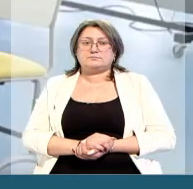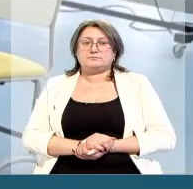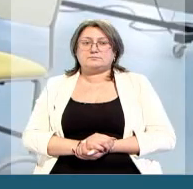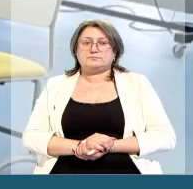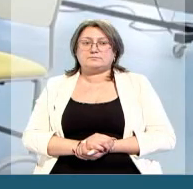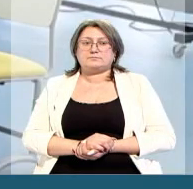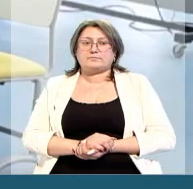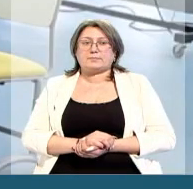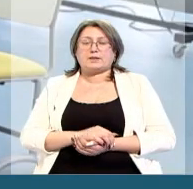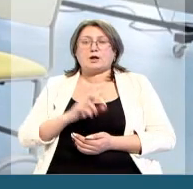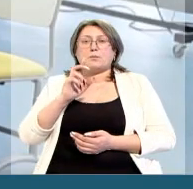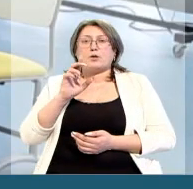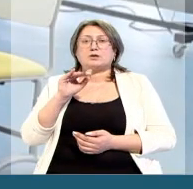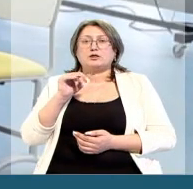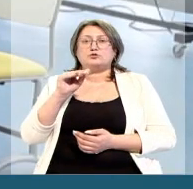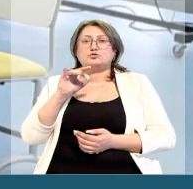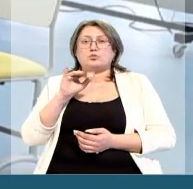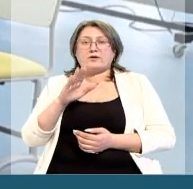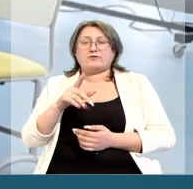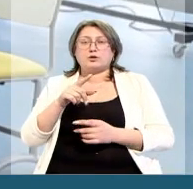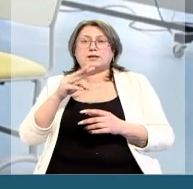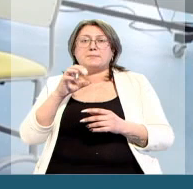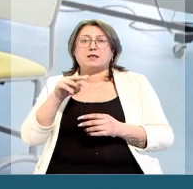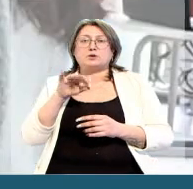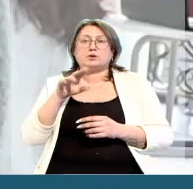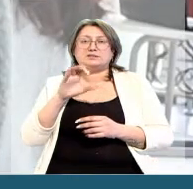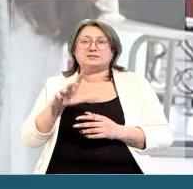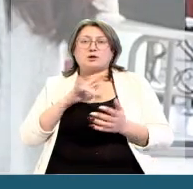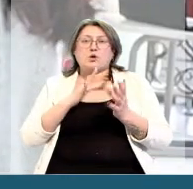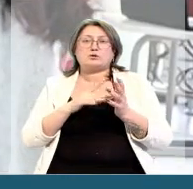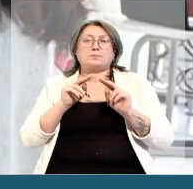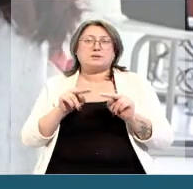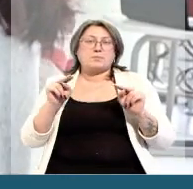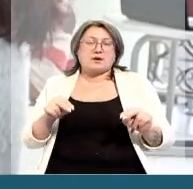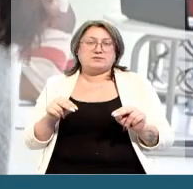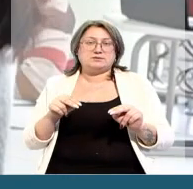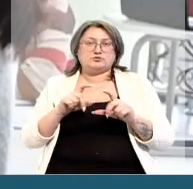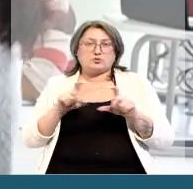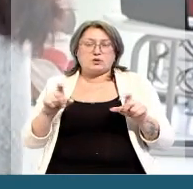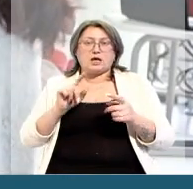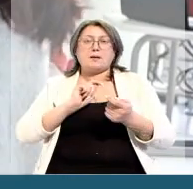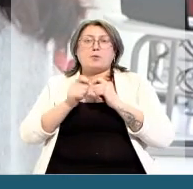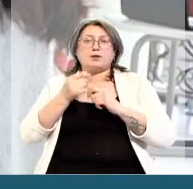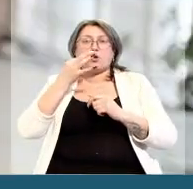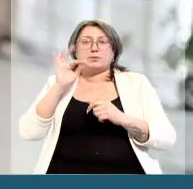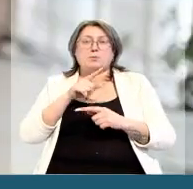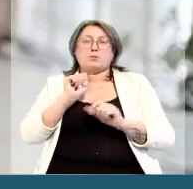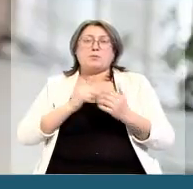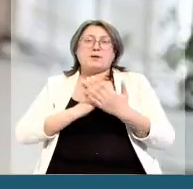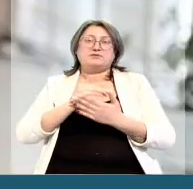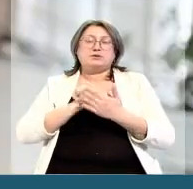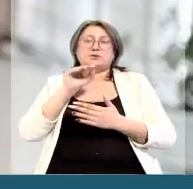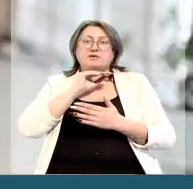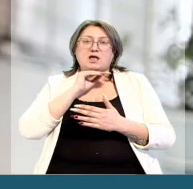барады. Болатхан Жүсіпов Петропавл қаласындағы зияткерлік мектептің әдіскері. Аймақаралық тәжірибе алмасу шарасы